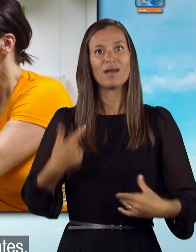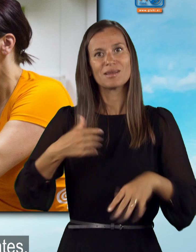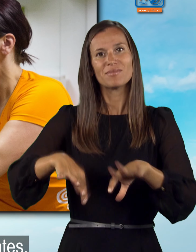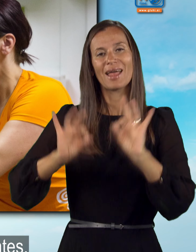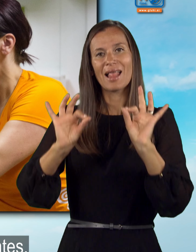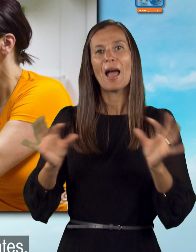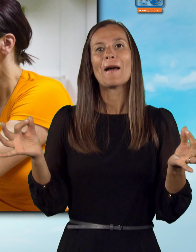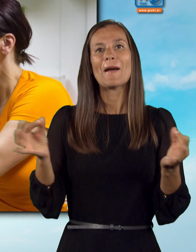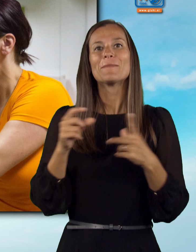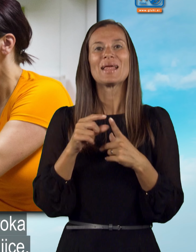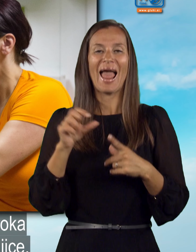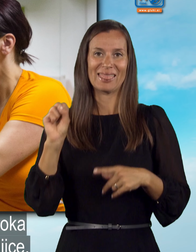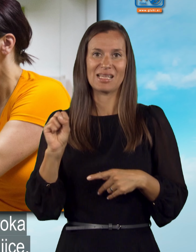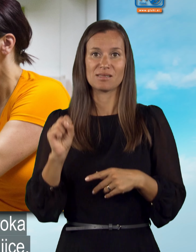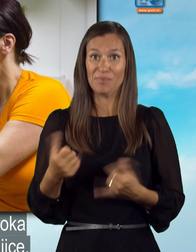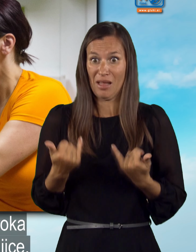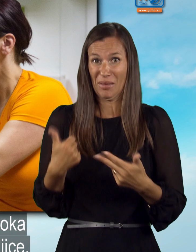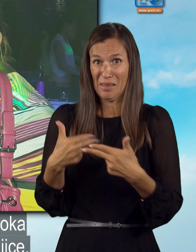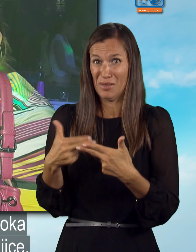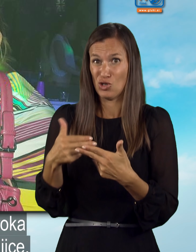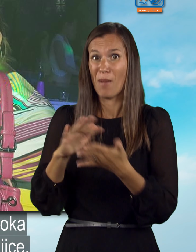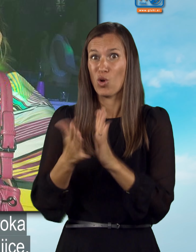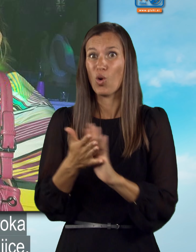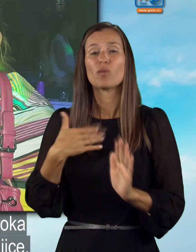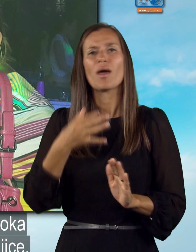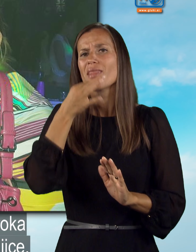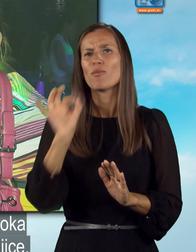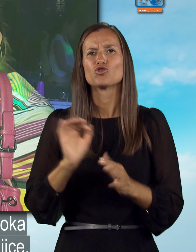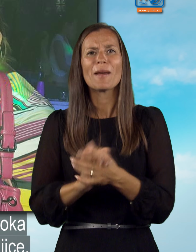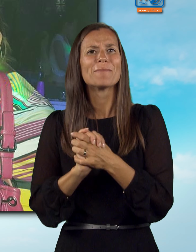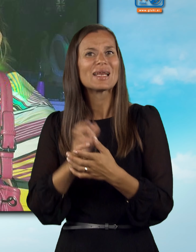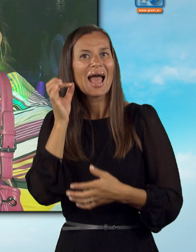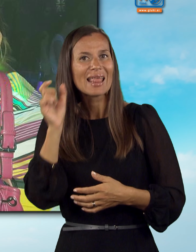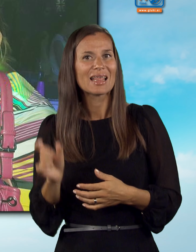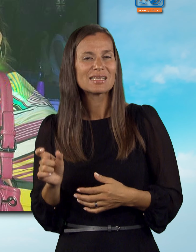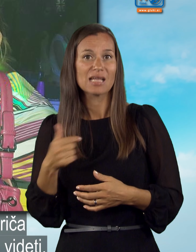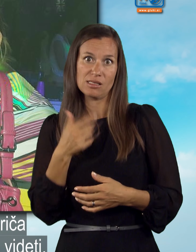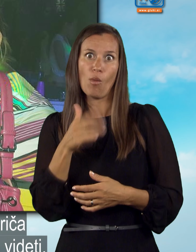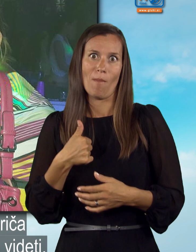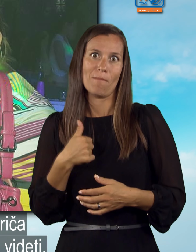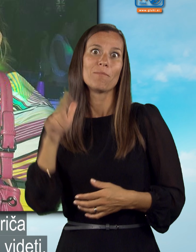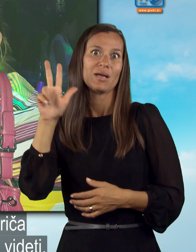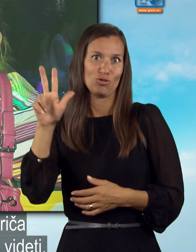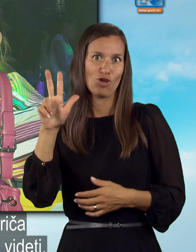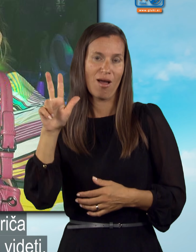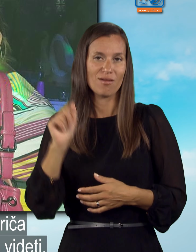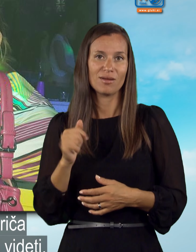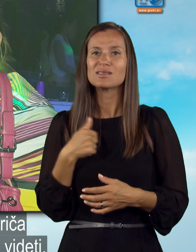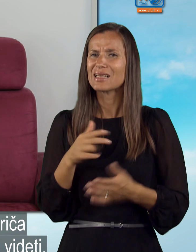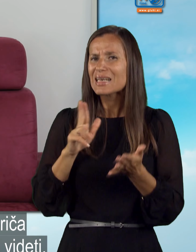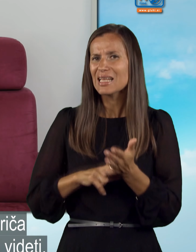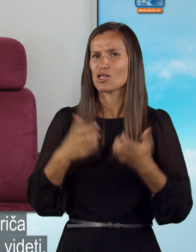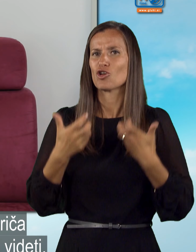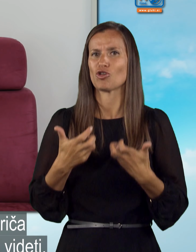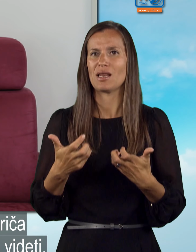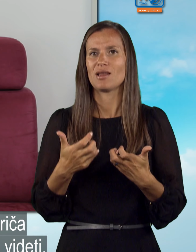sem odkrila pilates. Zdaj se pa bliža poroka od moje najboljše prijateljice in jaz bom poročna priča in si